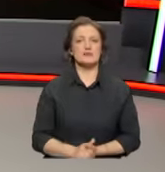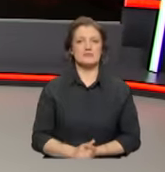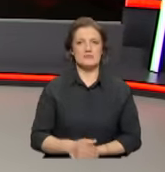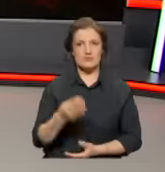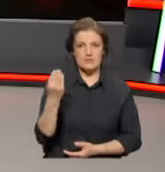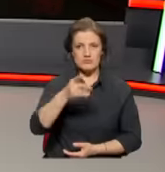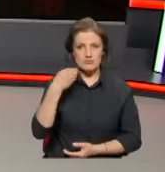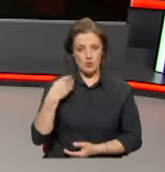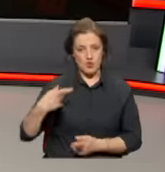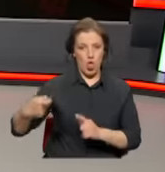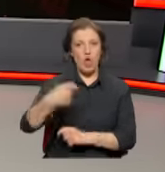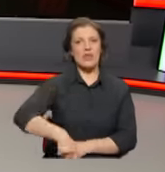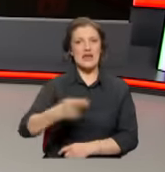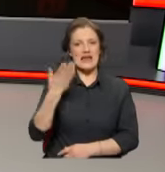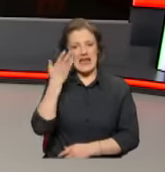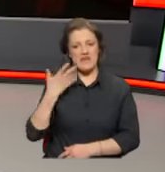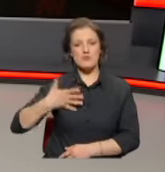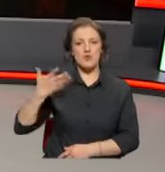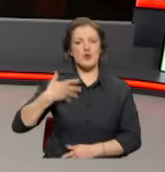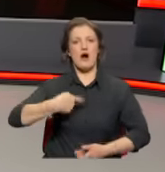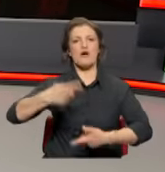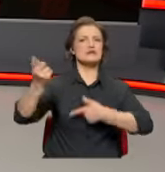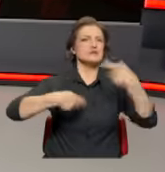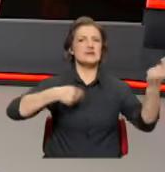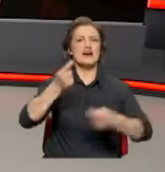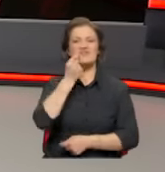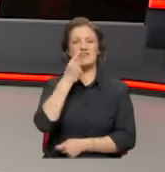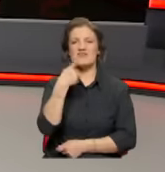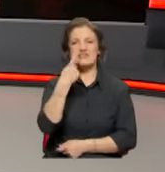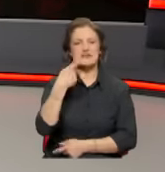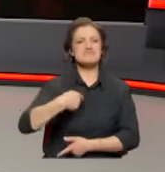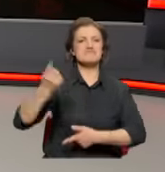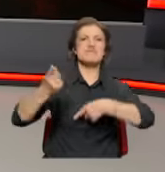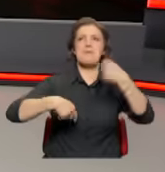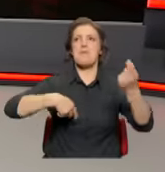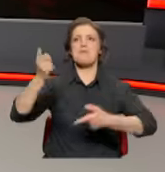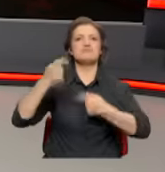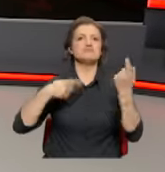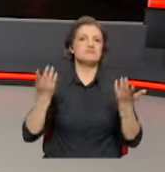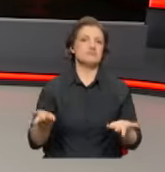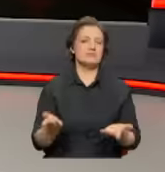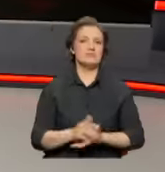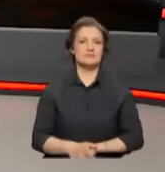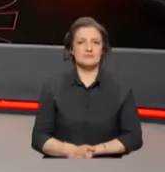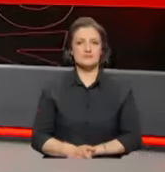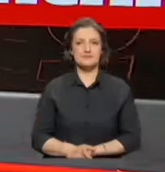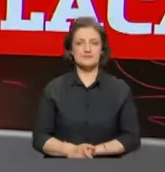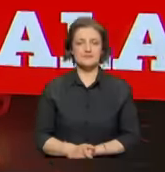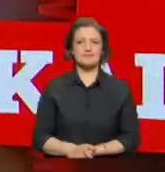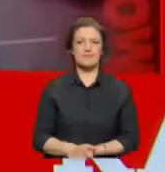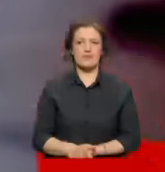Verin abi, bunu verin yani. Böyle keyfi harcamalar yapıyorsun. Fındığa fıstığa bunlar abi de. Öyle şeyler var.